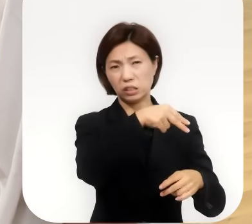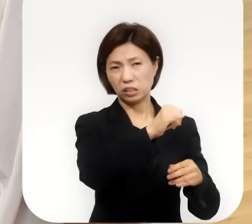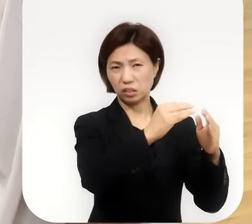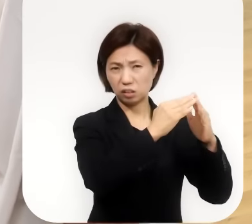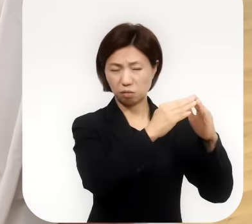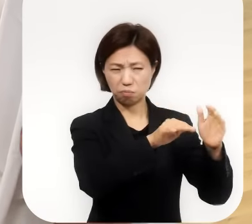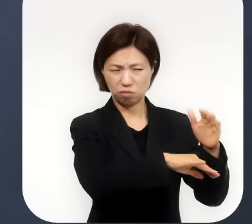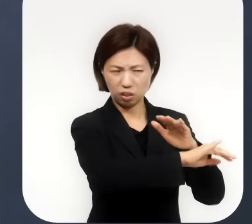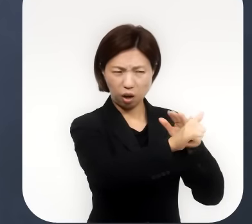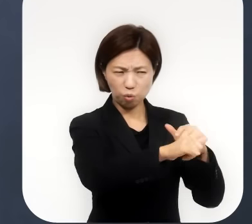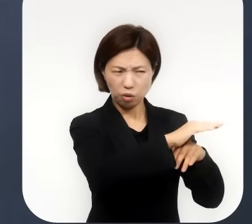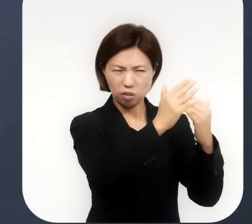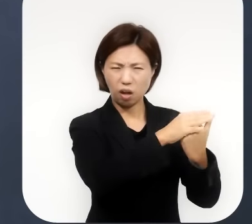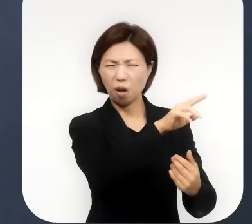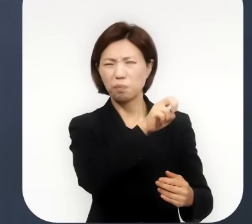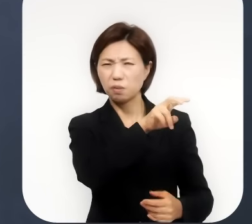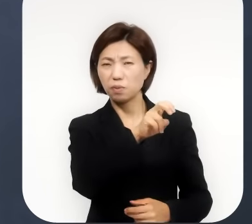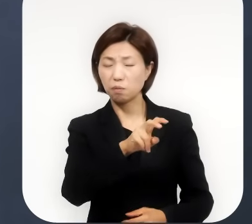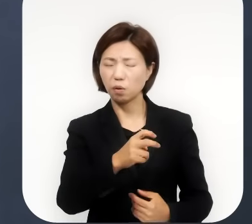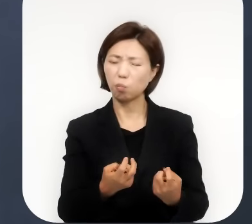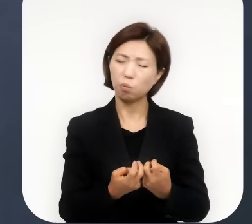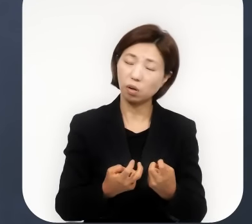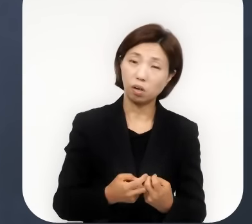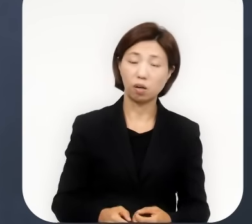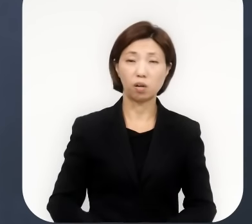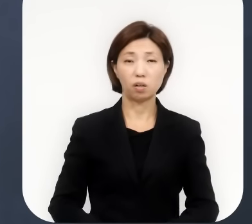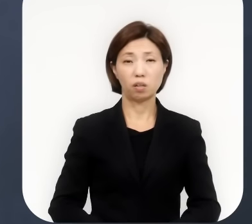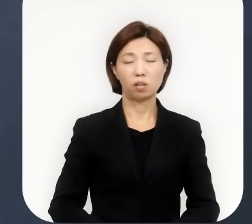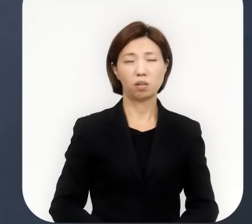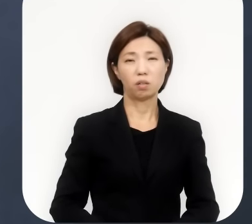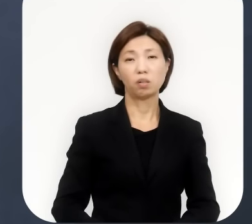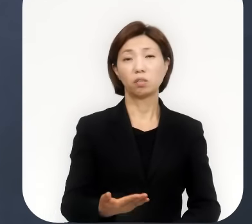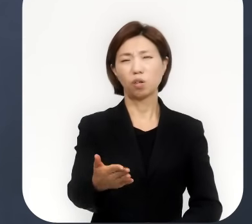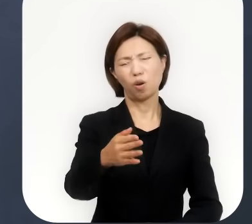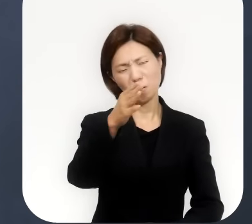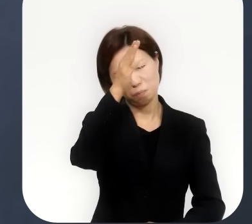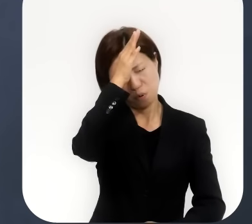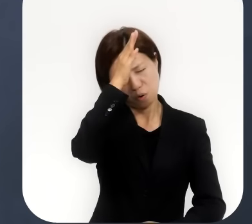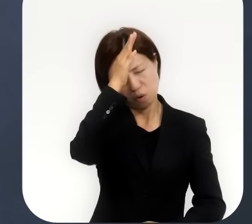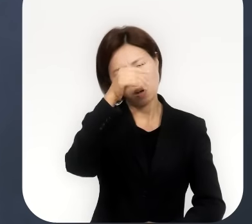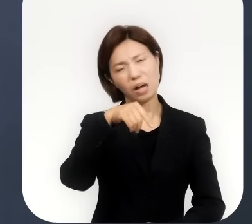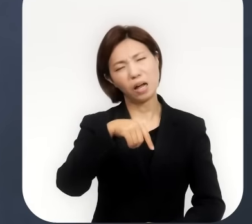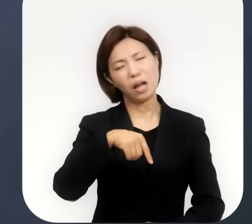해야 할까요네 병원에 가보셔야